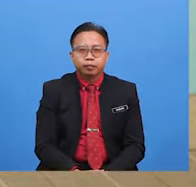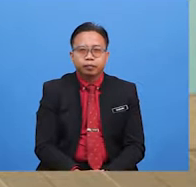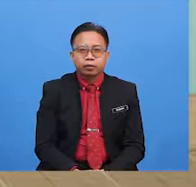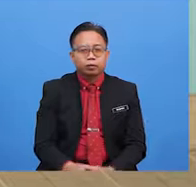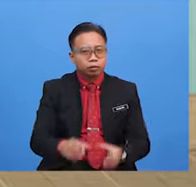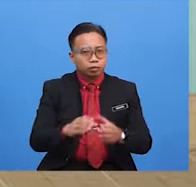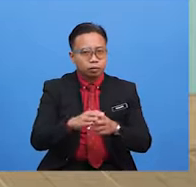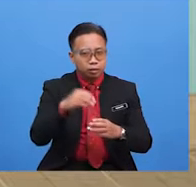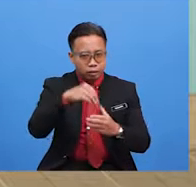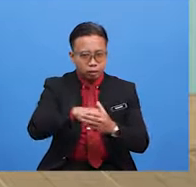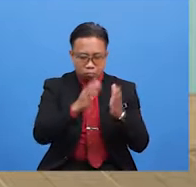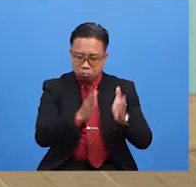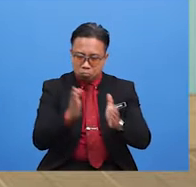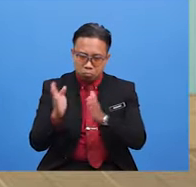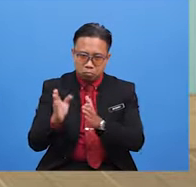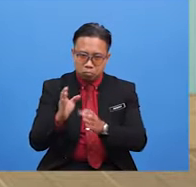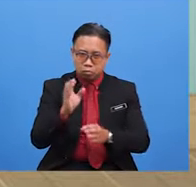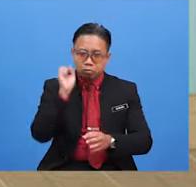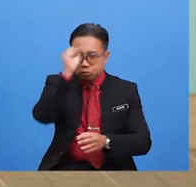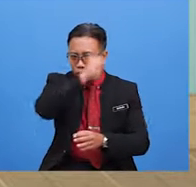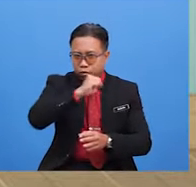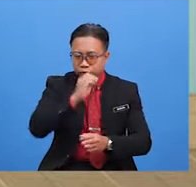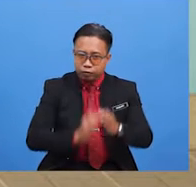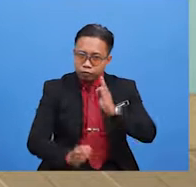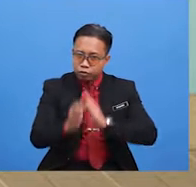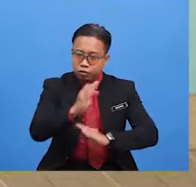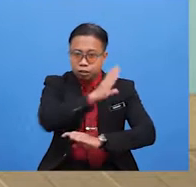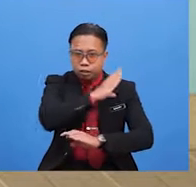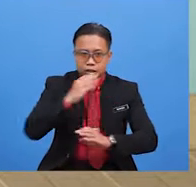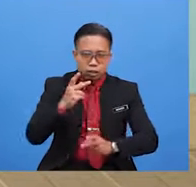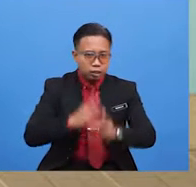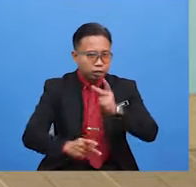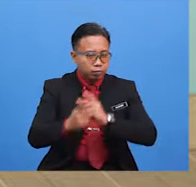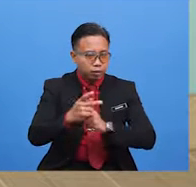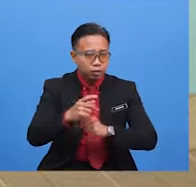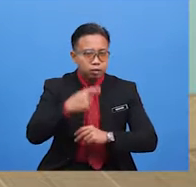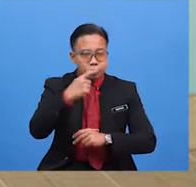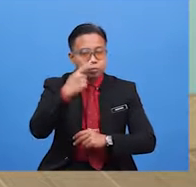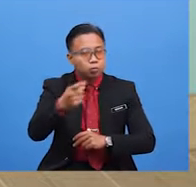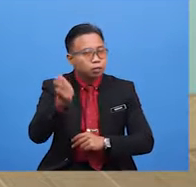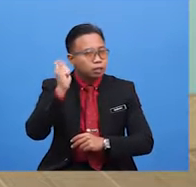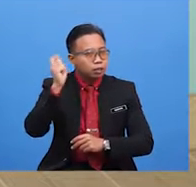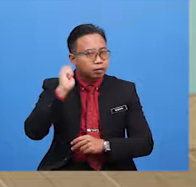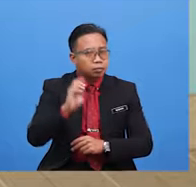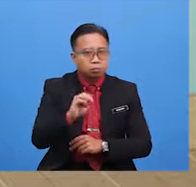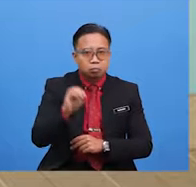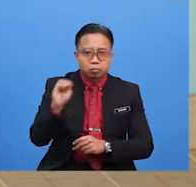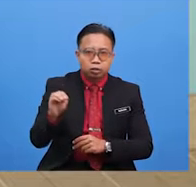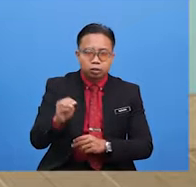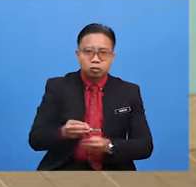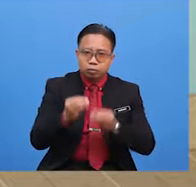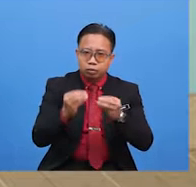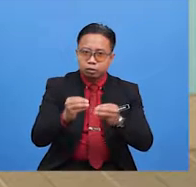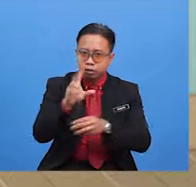Kategorikan kepada sifat fizik atau sifat kimia untuk keadaan-keadaan yang disebut sebentar tadi. Murid-murid